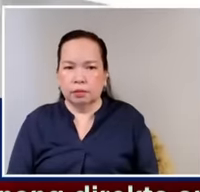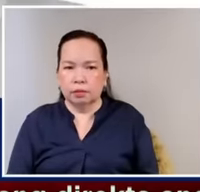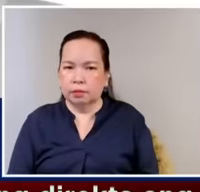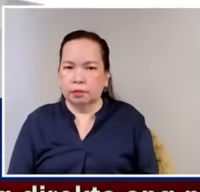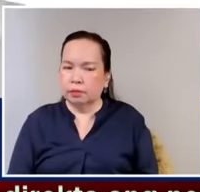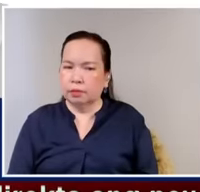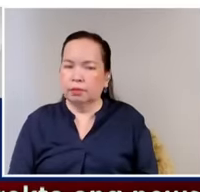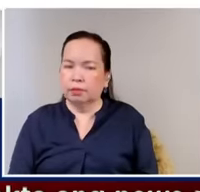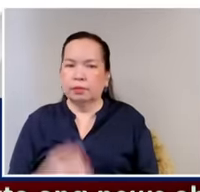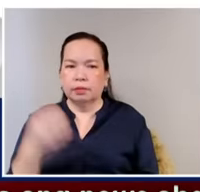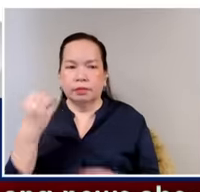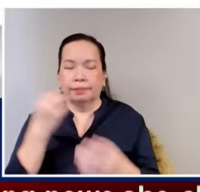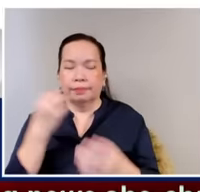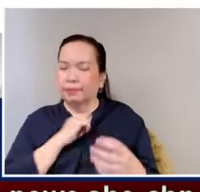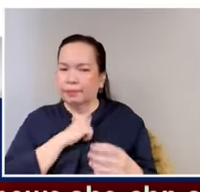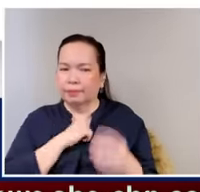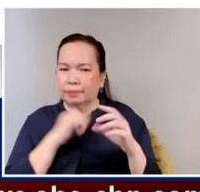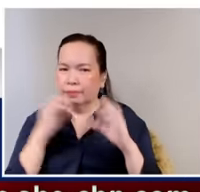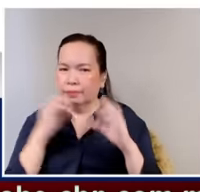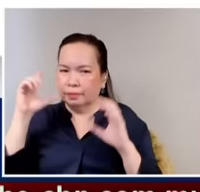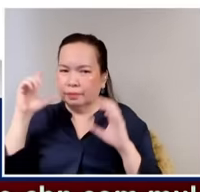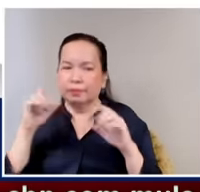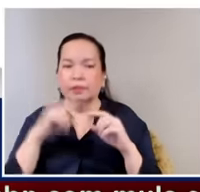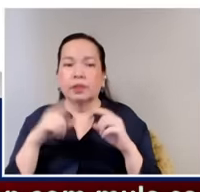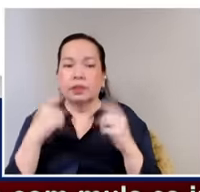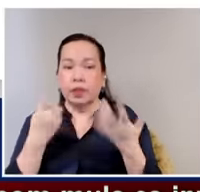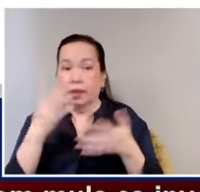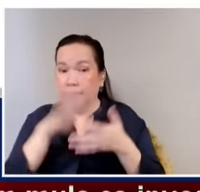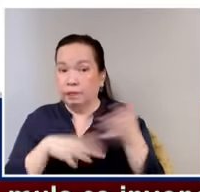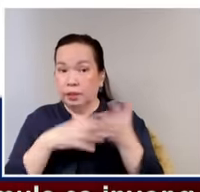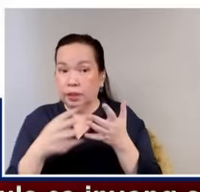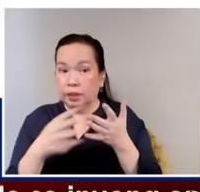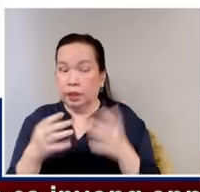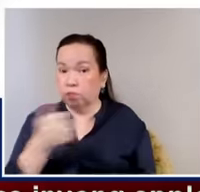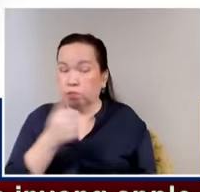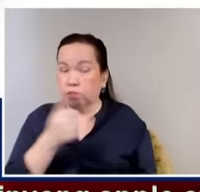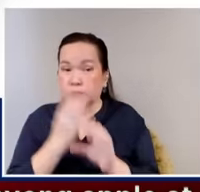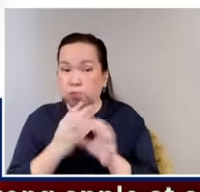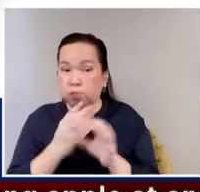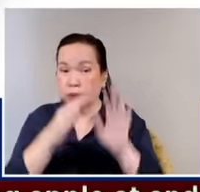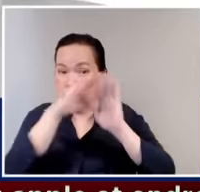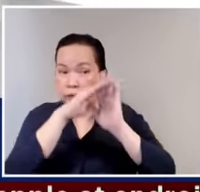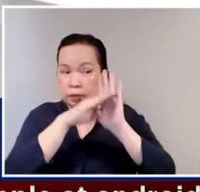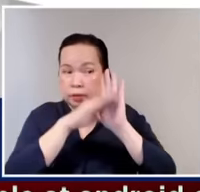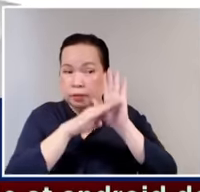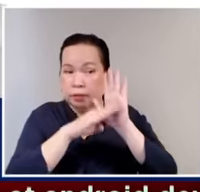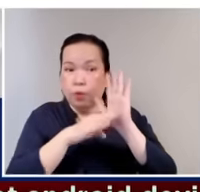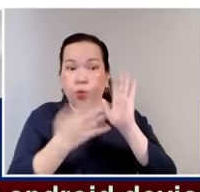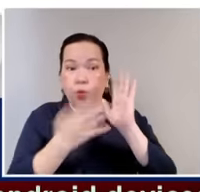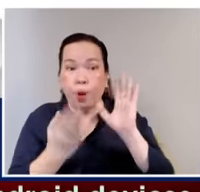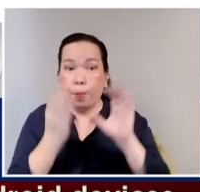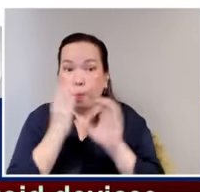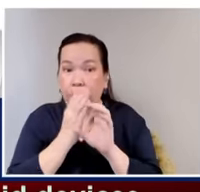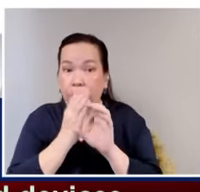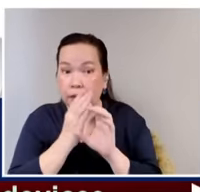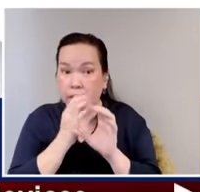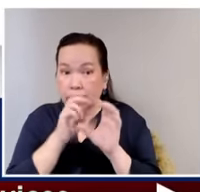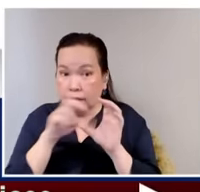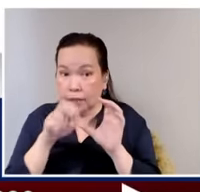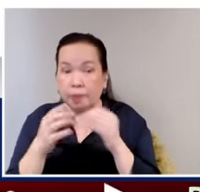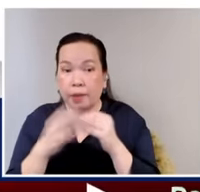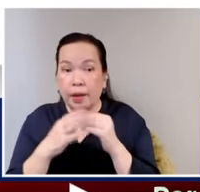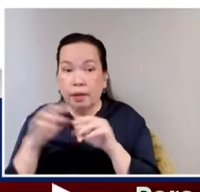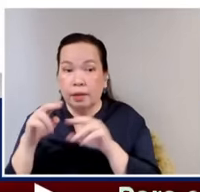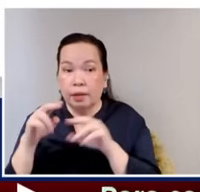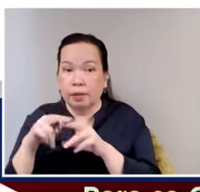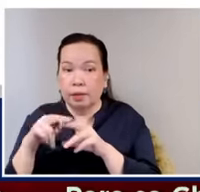Naglabas na rin ang PNR ng schedule ng biyahe ng mga bus, pati listahan ng bus stops na malapit rin sa mga estasyon ng tren. Ang pinakamalayo